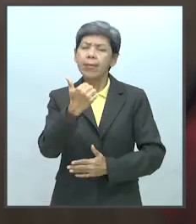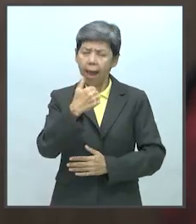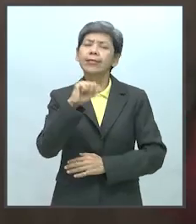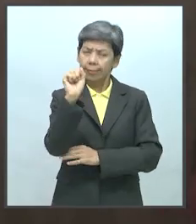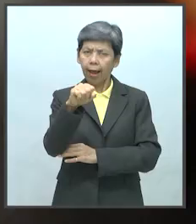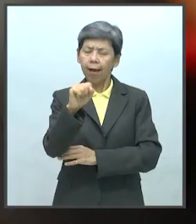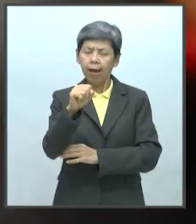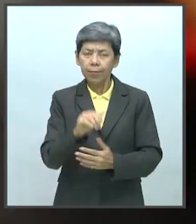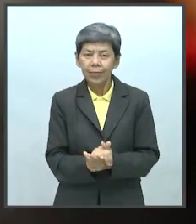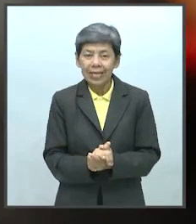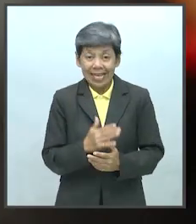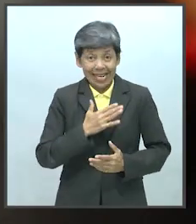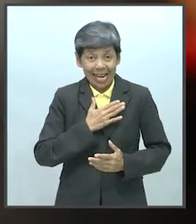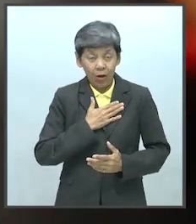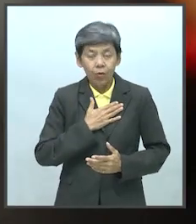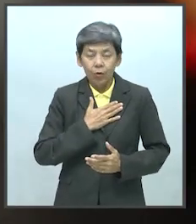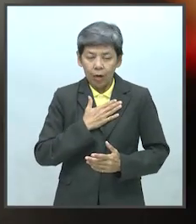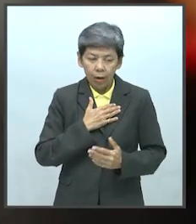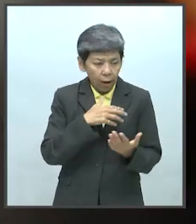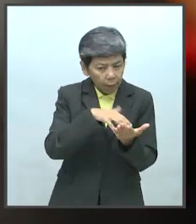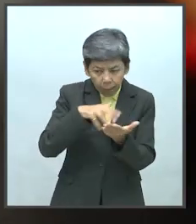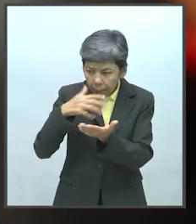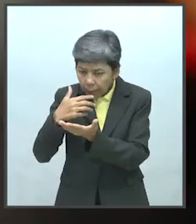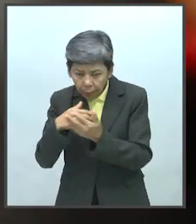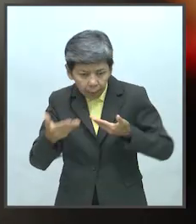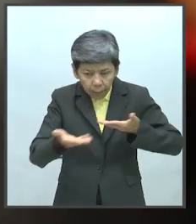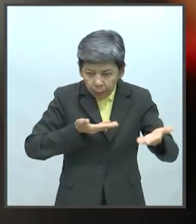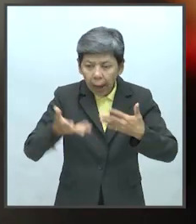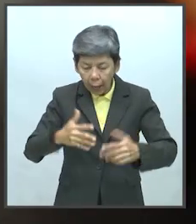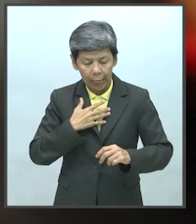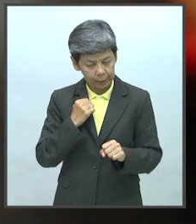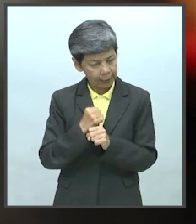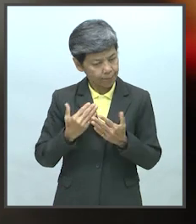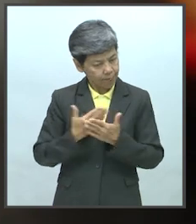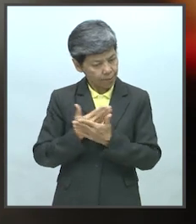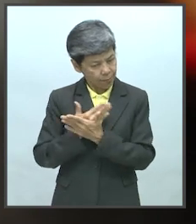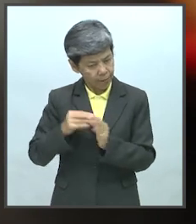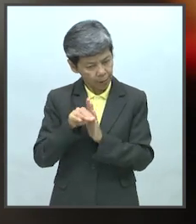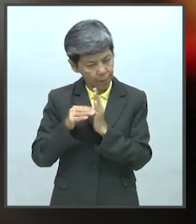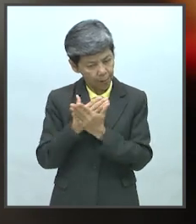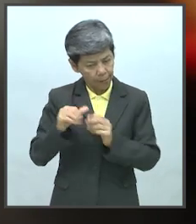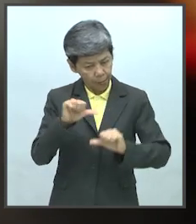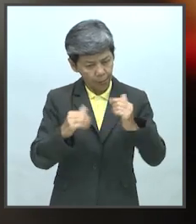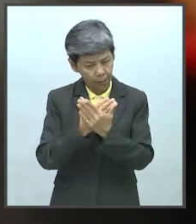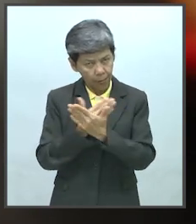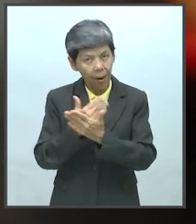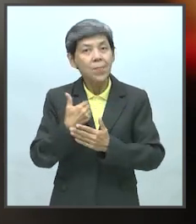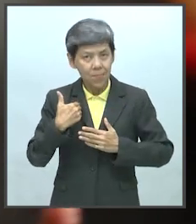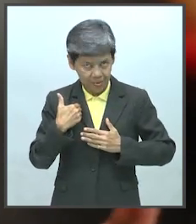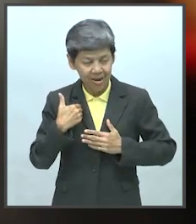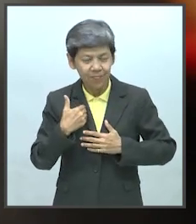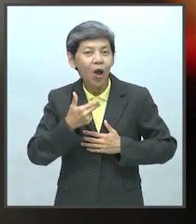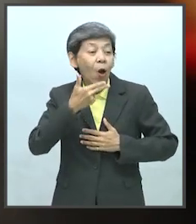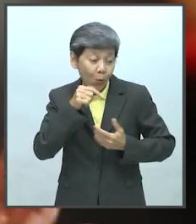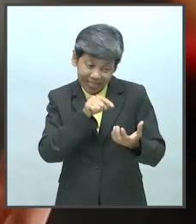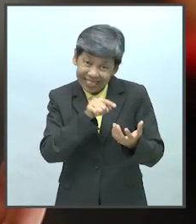ถูกไหมคะ ใช่ครับซึ่งหลังจากที่เราได้รับข้อมูลในส่วนนั้นมานะครับเราก็ทำการปรับปรุงสูตรนะครับโดยที่อย่างที่บอกว่า